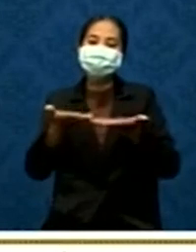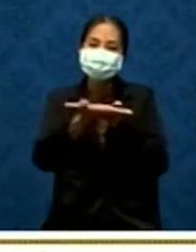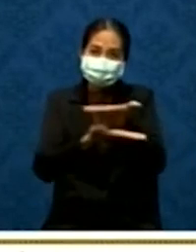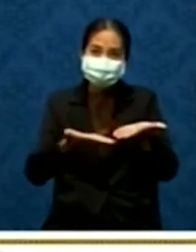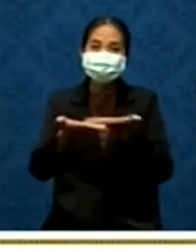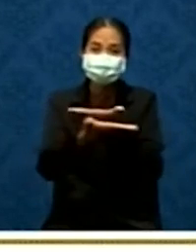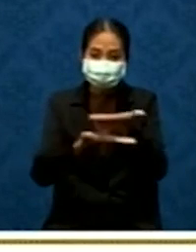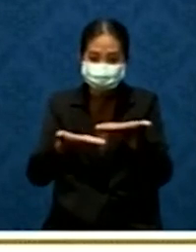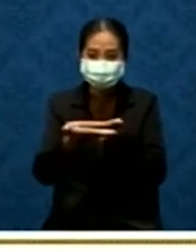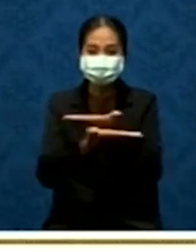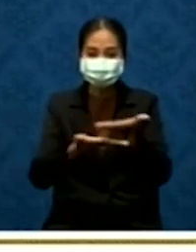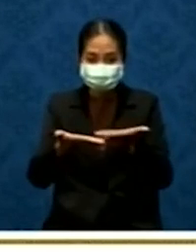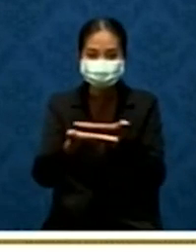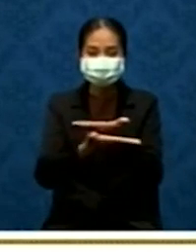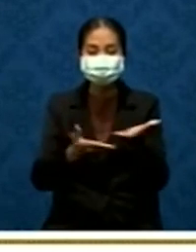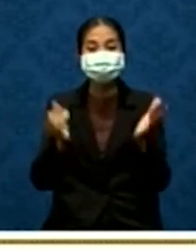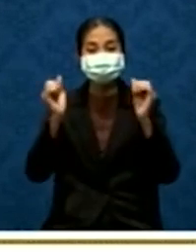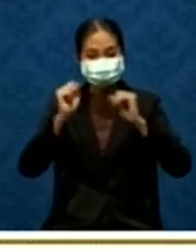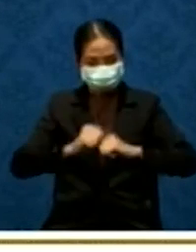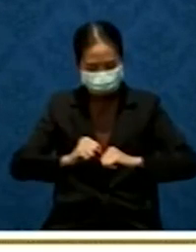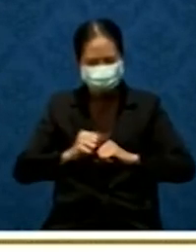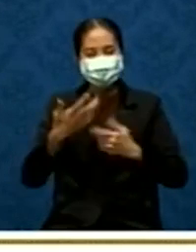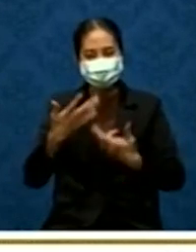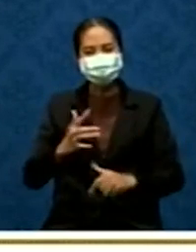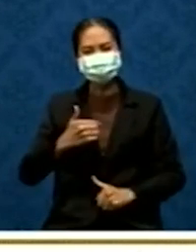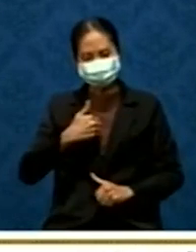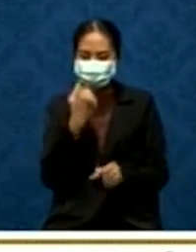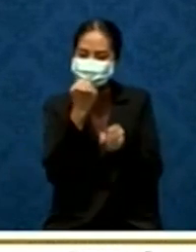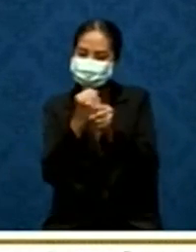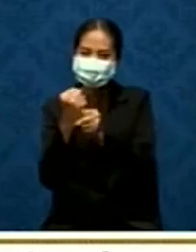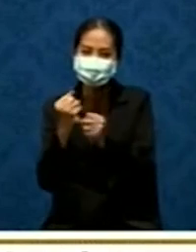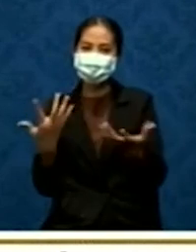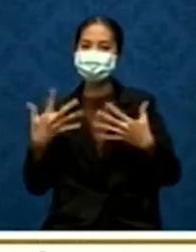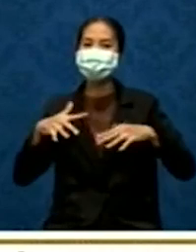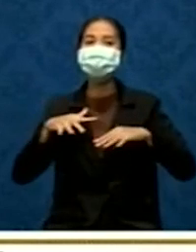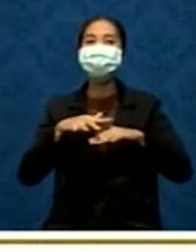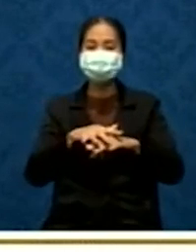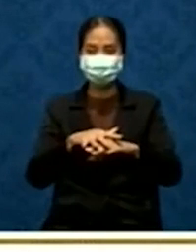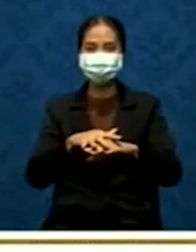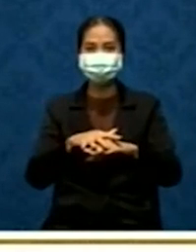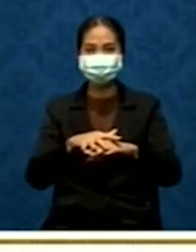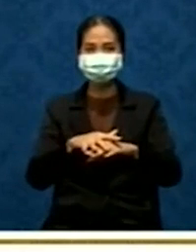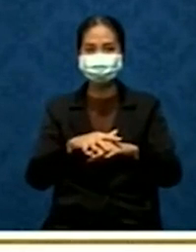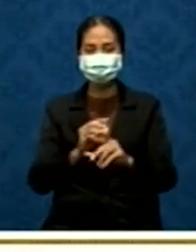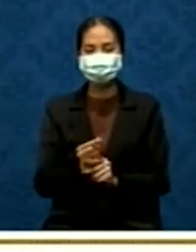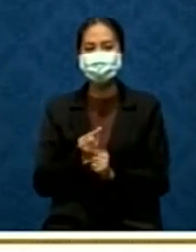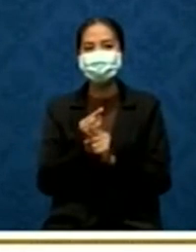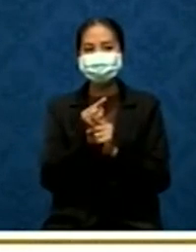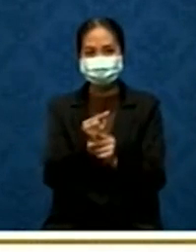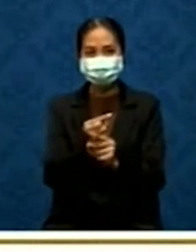พูดคุยทำความเข้าใจและเราก็จะร่วมทำงานกันนะในกรอบของ